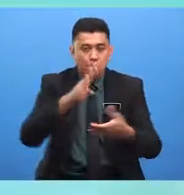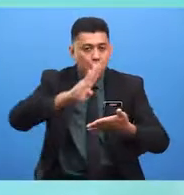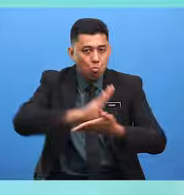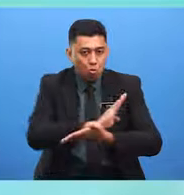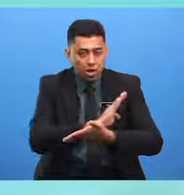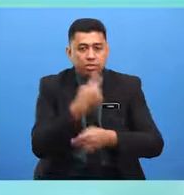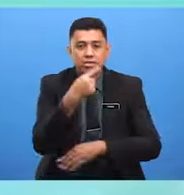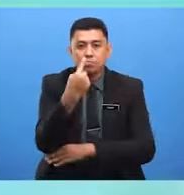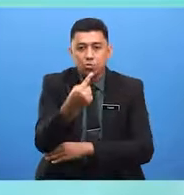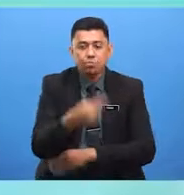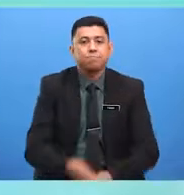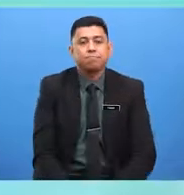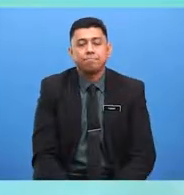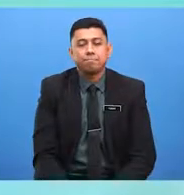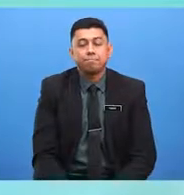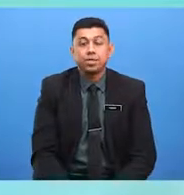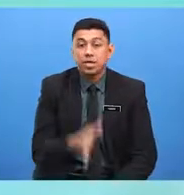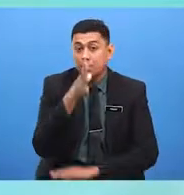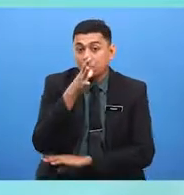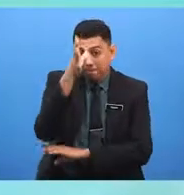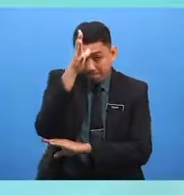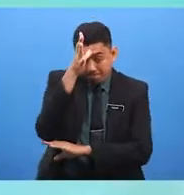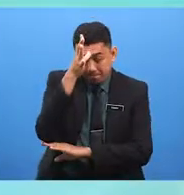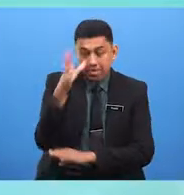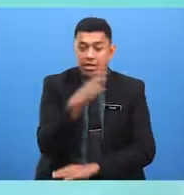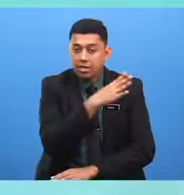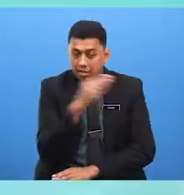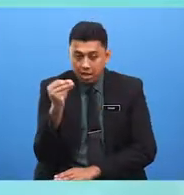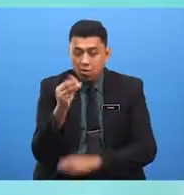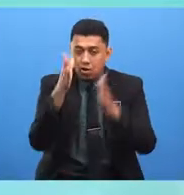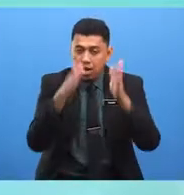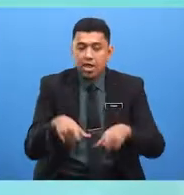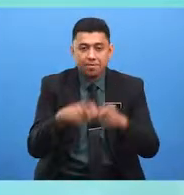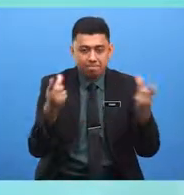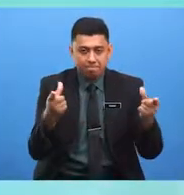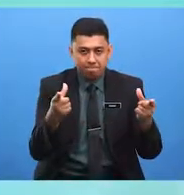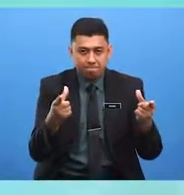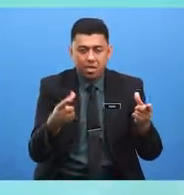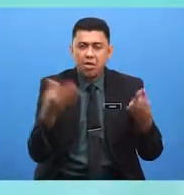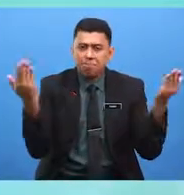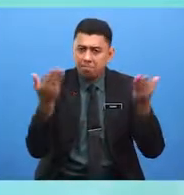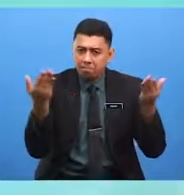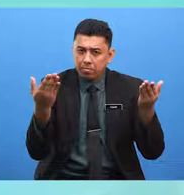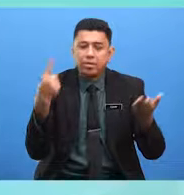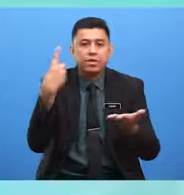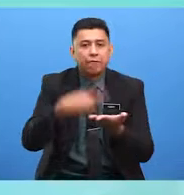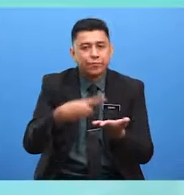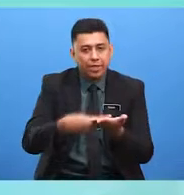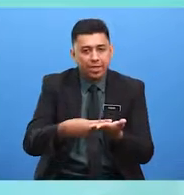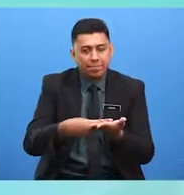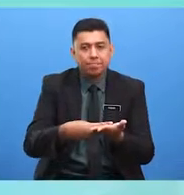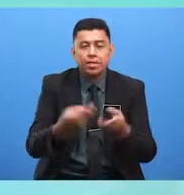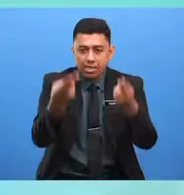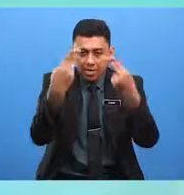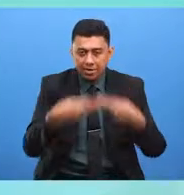tersebut Ibu Bapa dan penonton lain juga digalakkan mendaftar kehadiran Anda